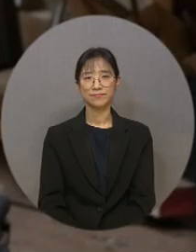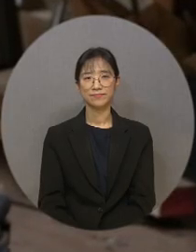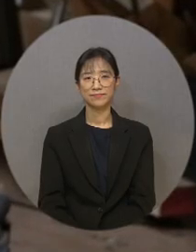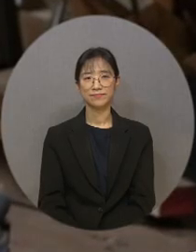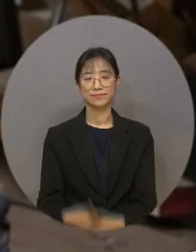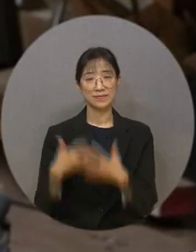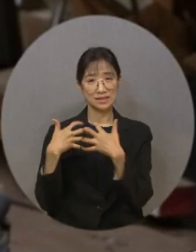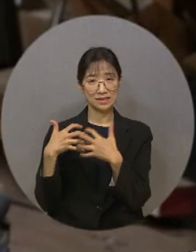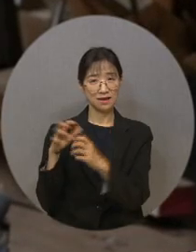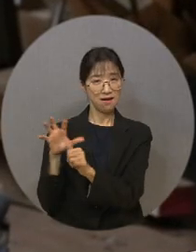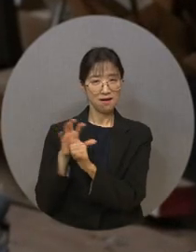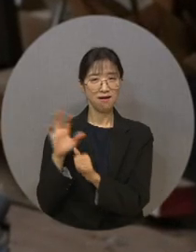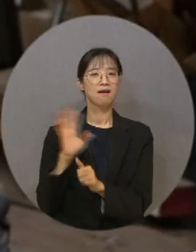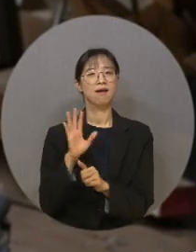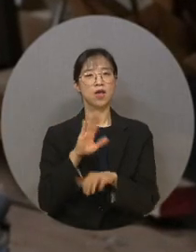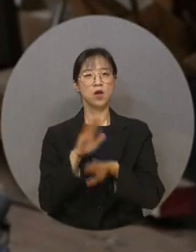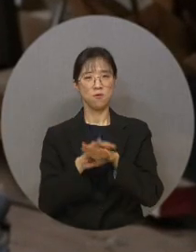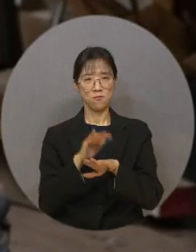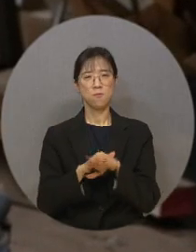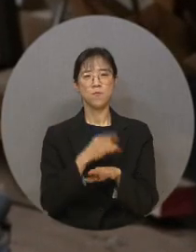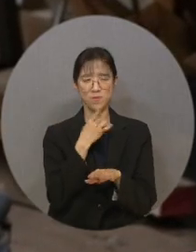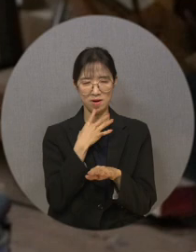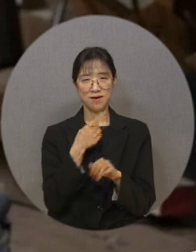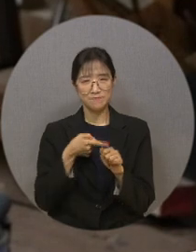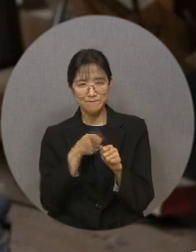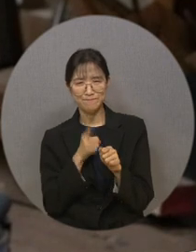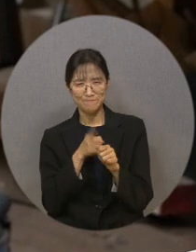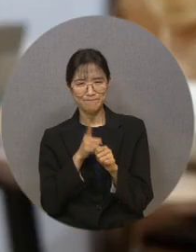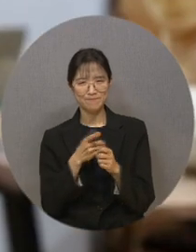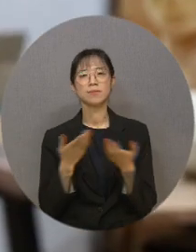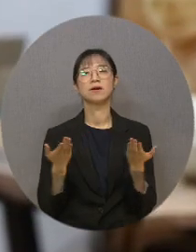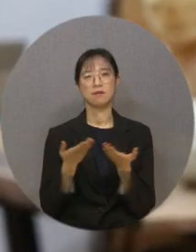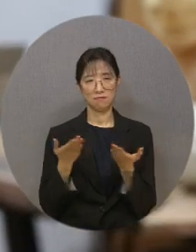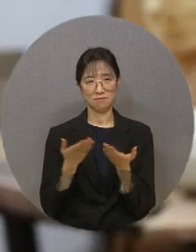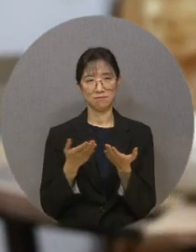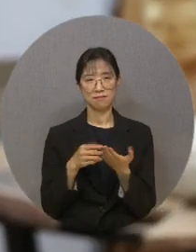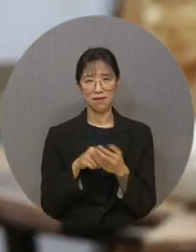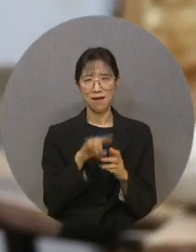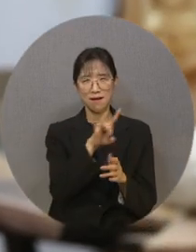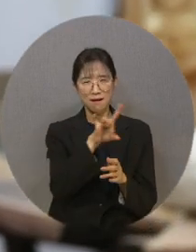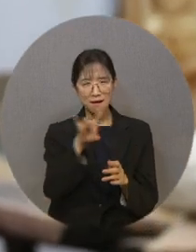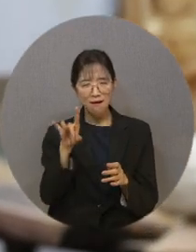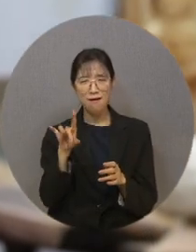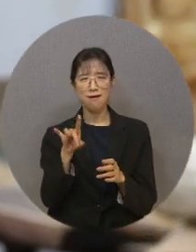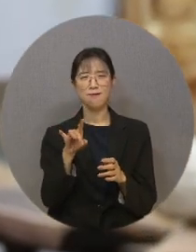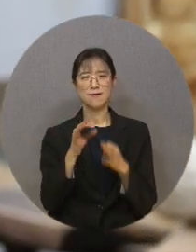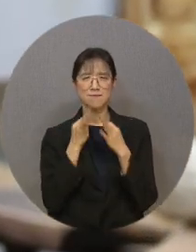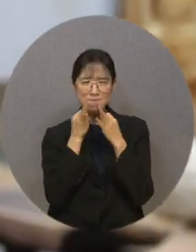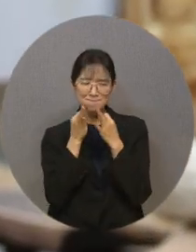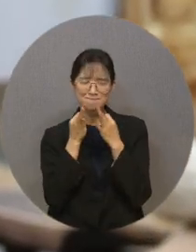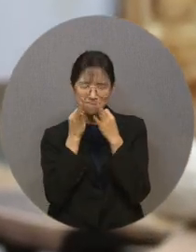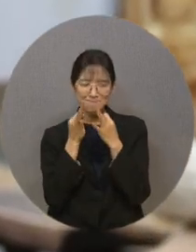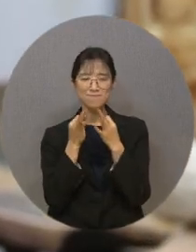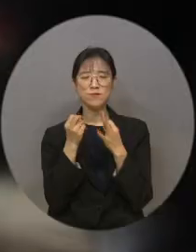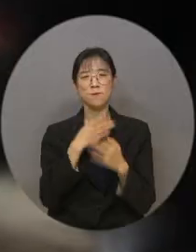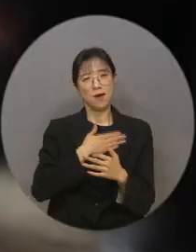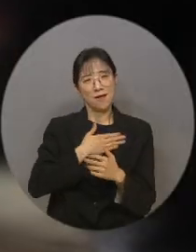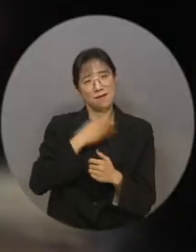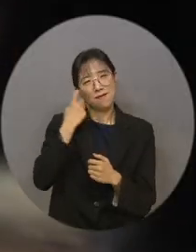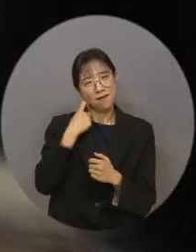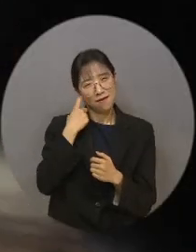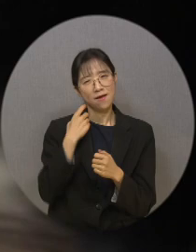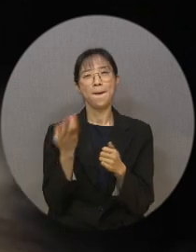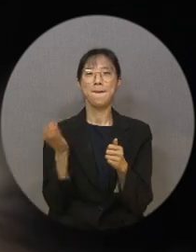기계를 사용하지 않고 손으로만 작업을 하는 최민 작가는 작품 하나하나에 그 정성과 감성이 묻어나